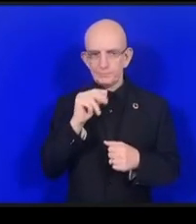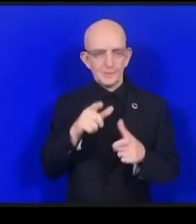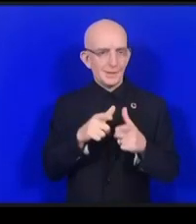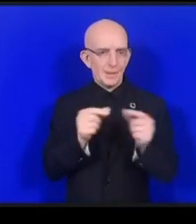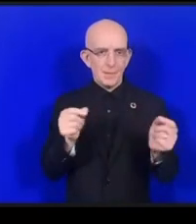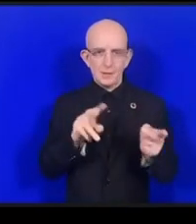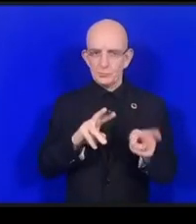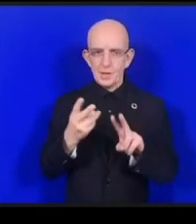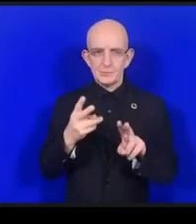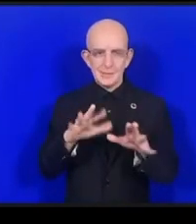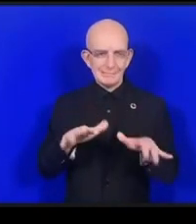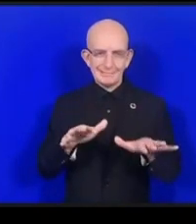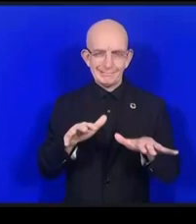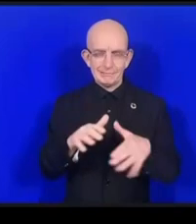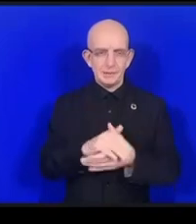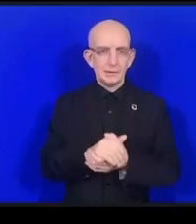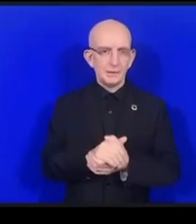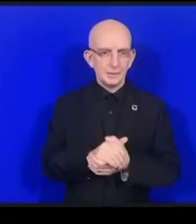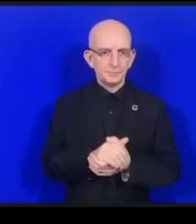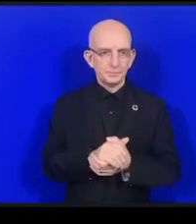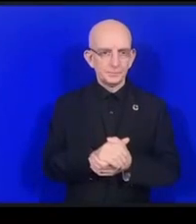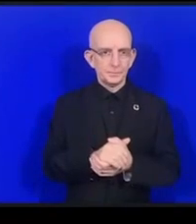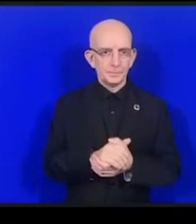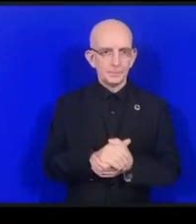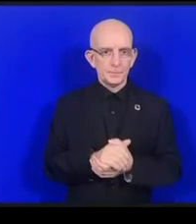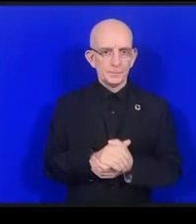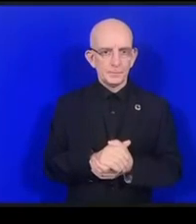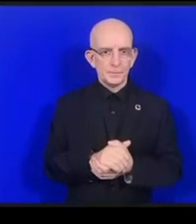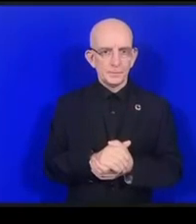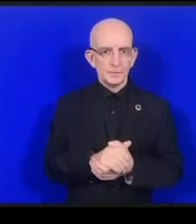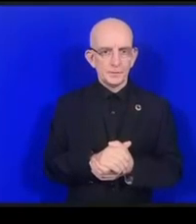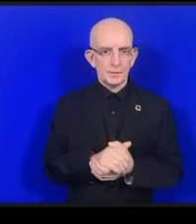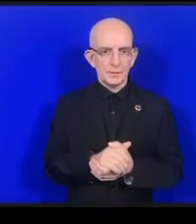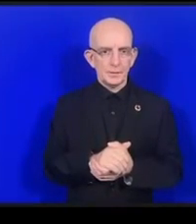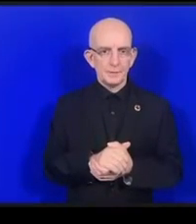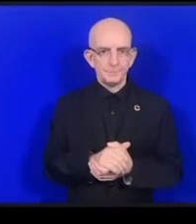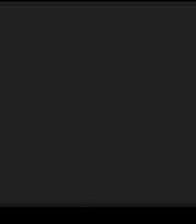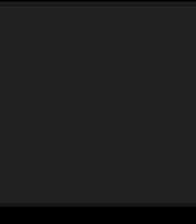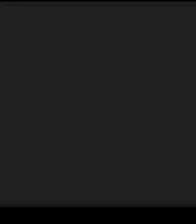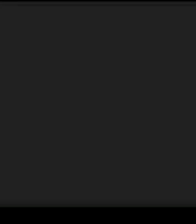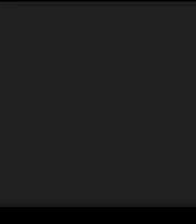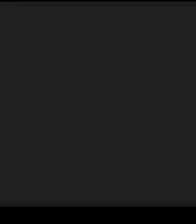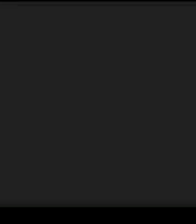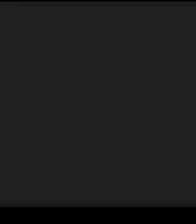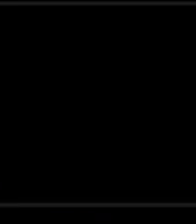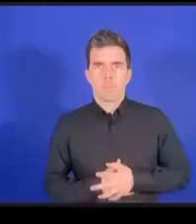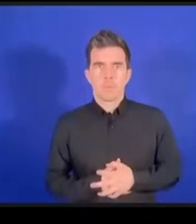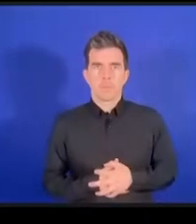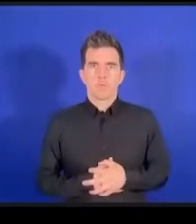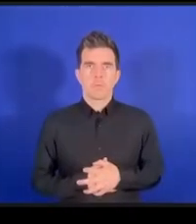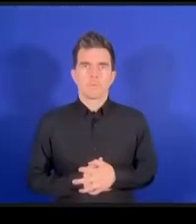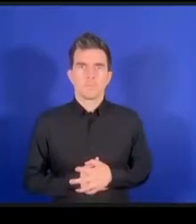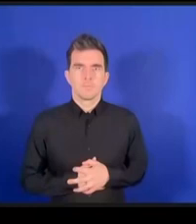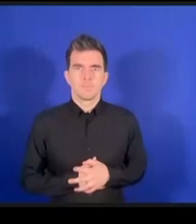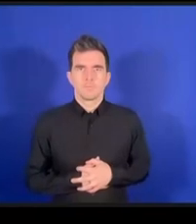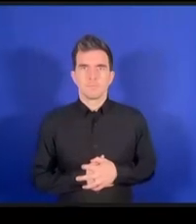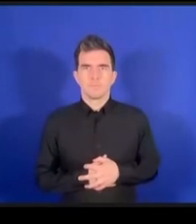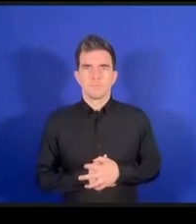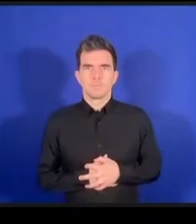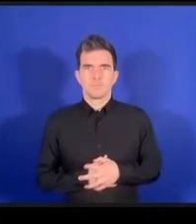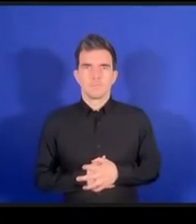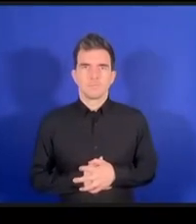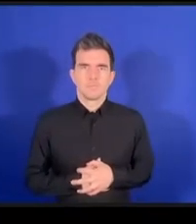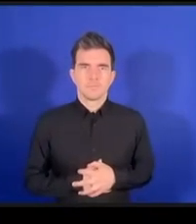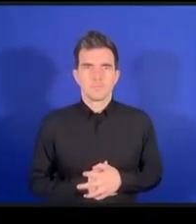частности я ещё хотела бы выразить обеспокоенность тем что происходит в